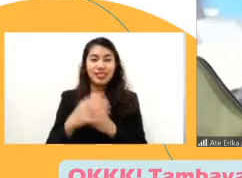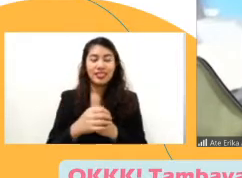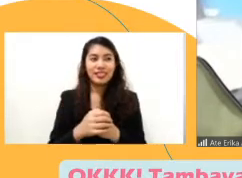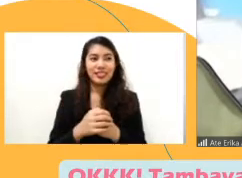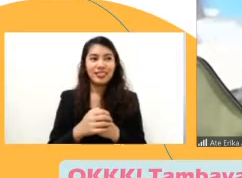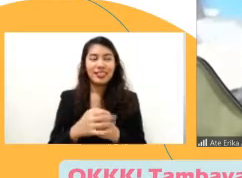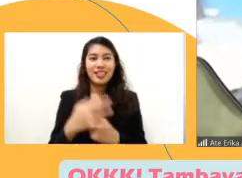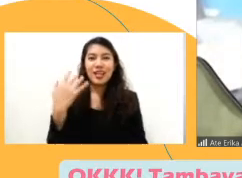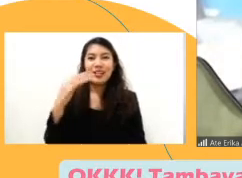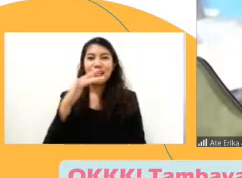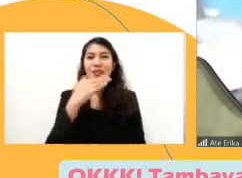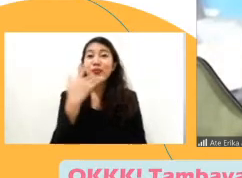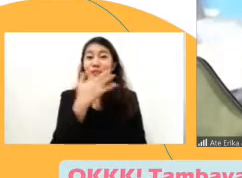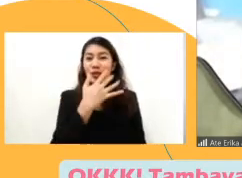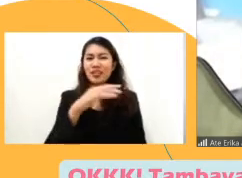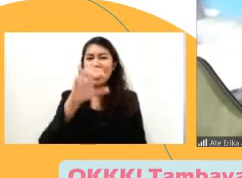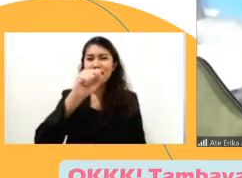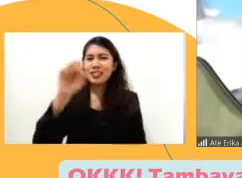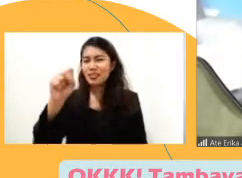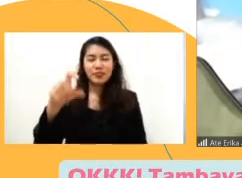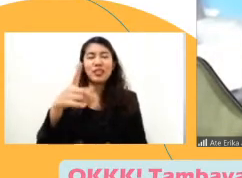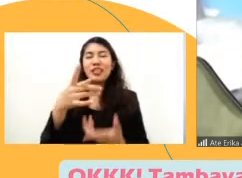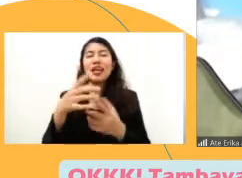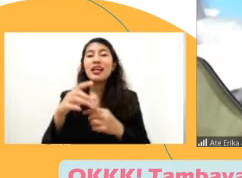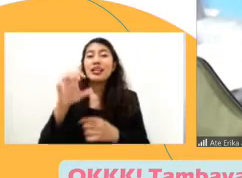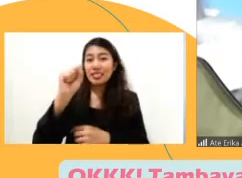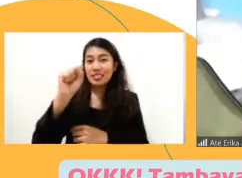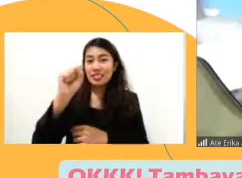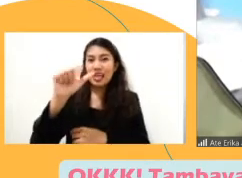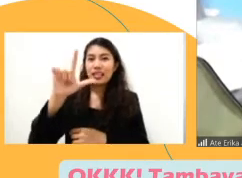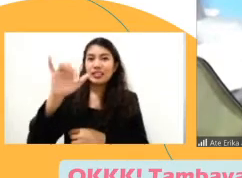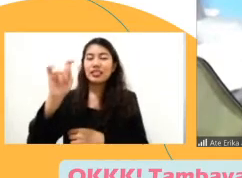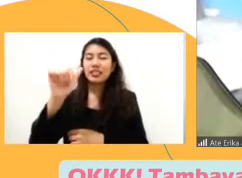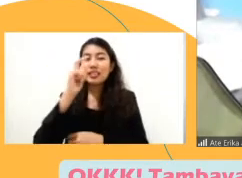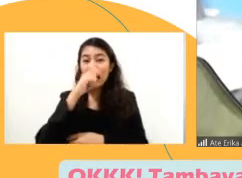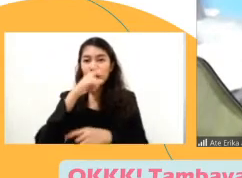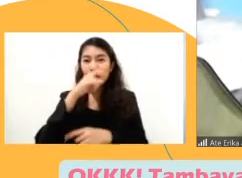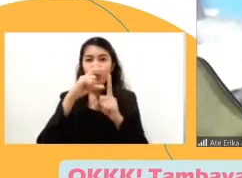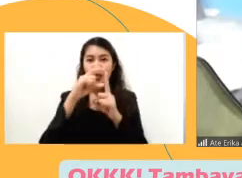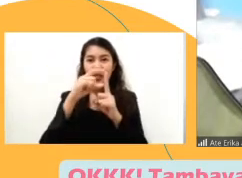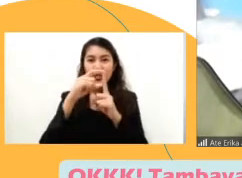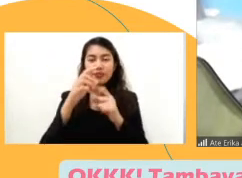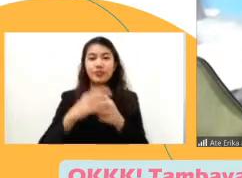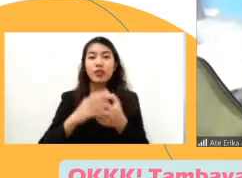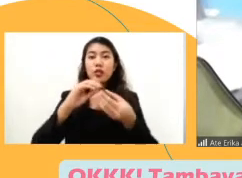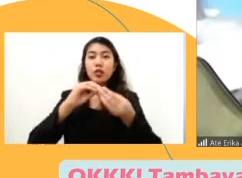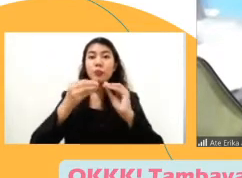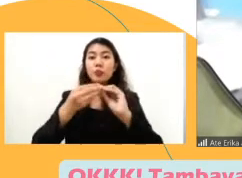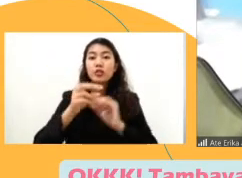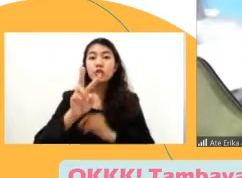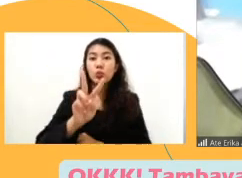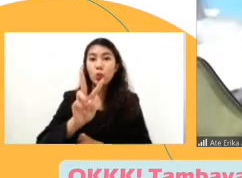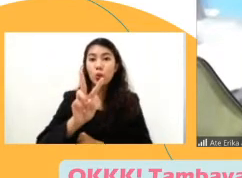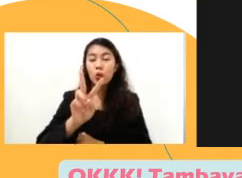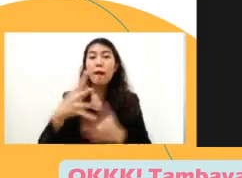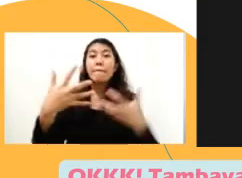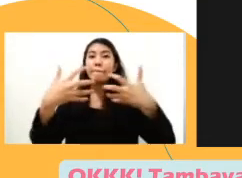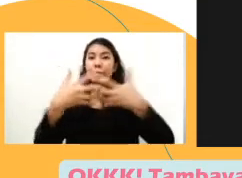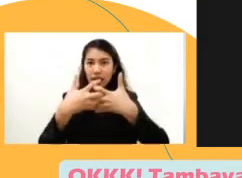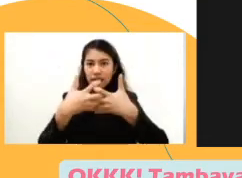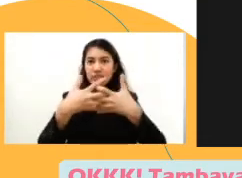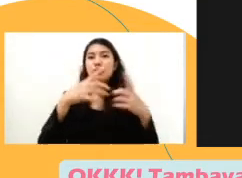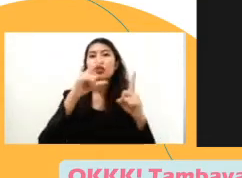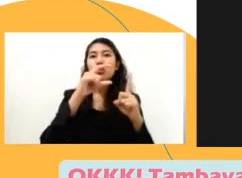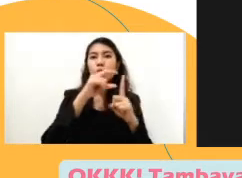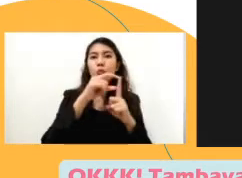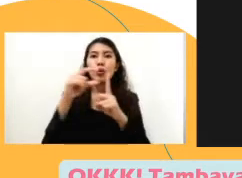Salita. Yeah. Number two, rhyme. Rhyme or tugma.